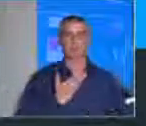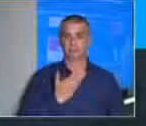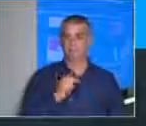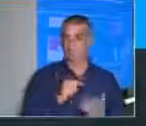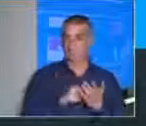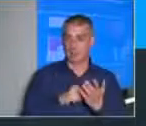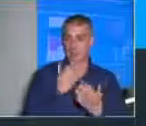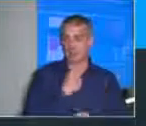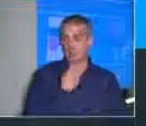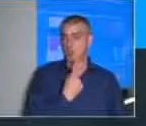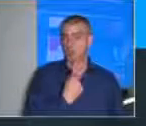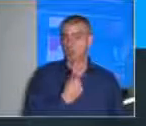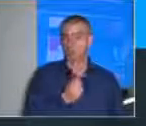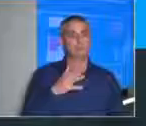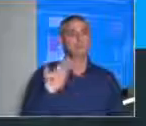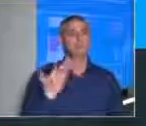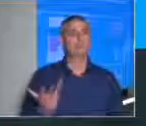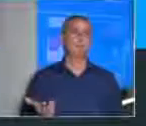כי ברגע שאתה אומר שזה יהיה